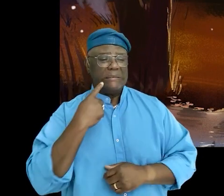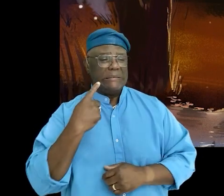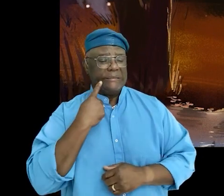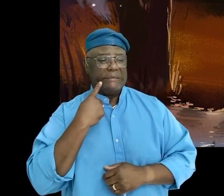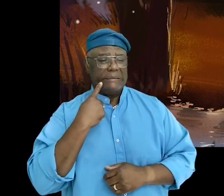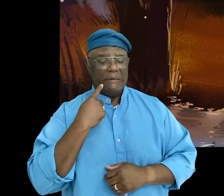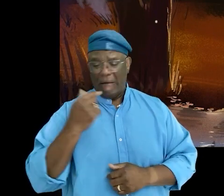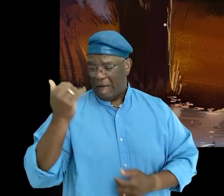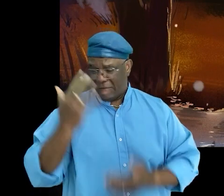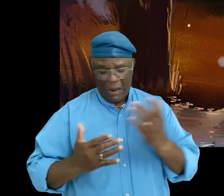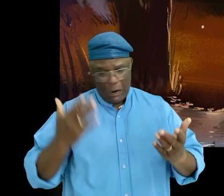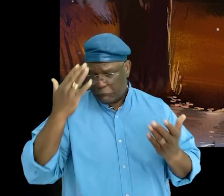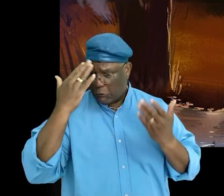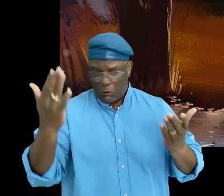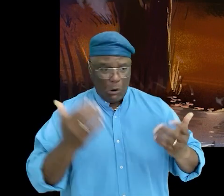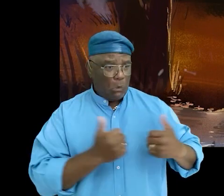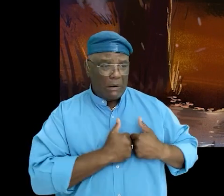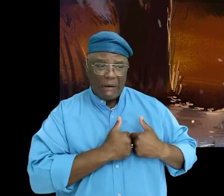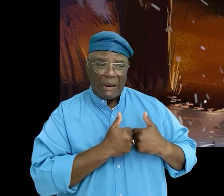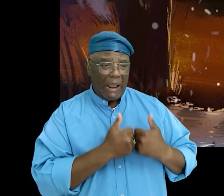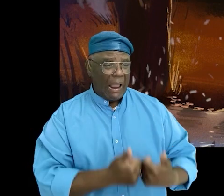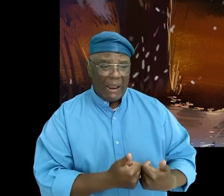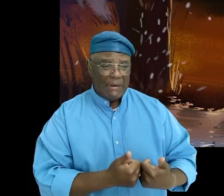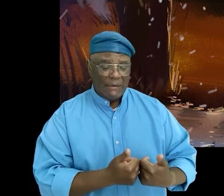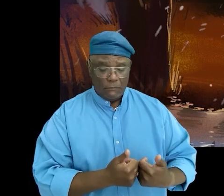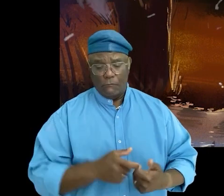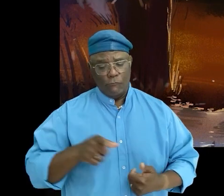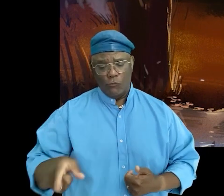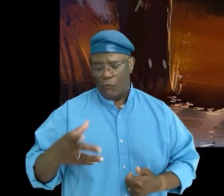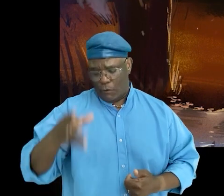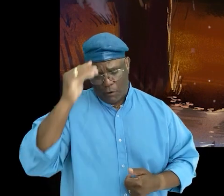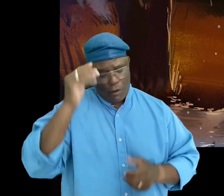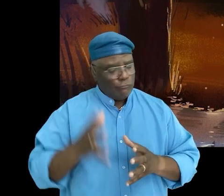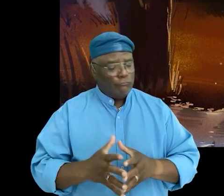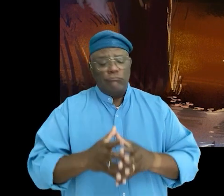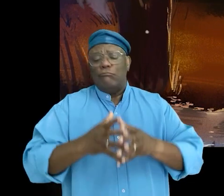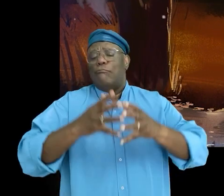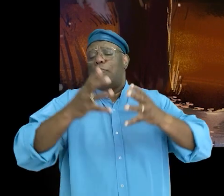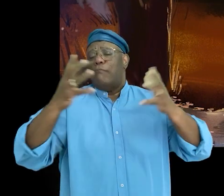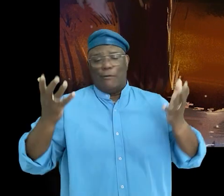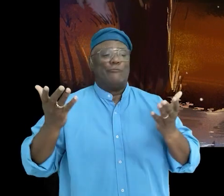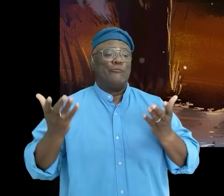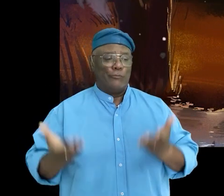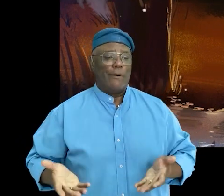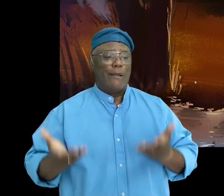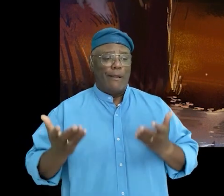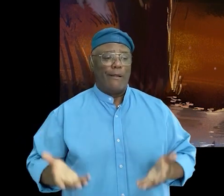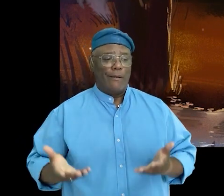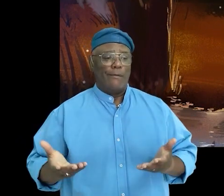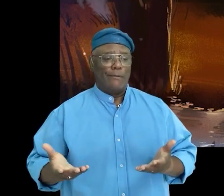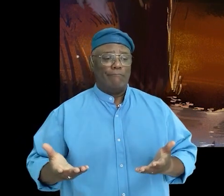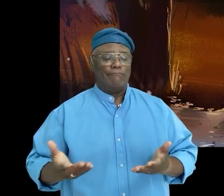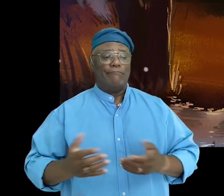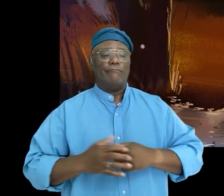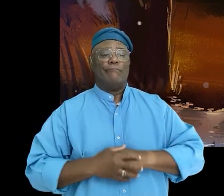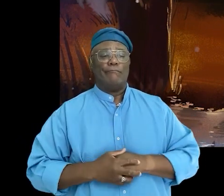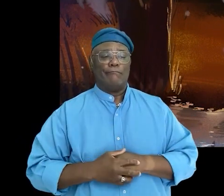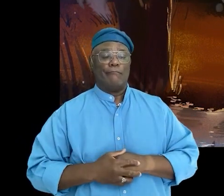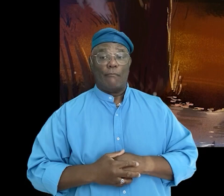mor hawdd, ac nid yw tan yn gwybod caredigrwydd. Rwyt ti wedi dysgu llawer